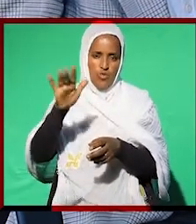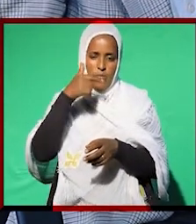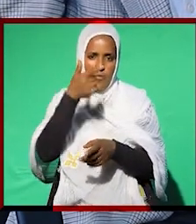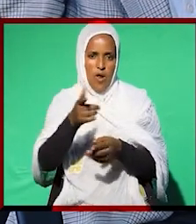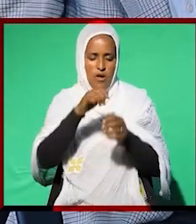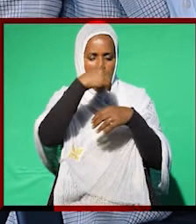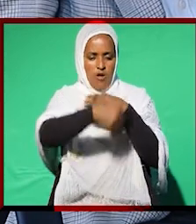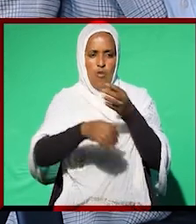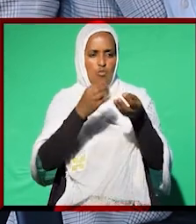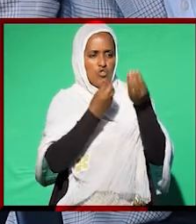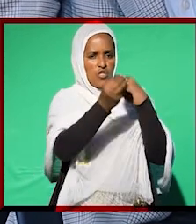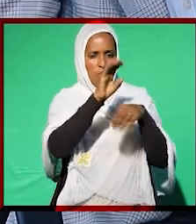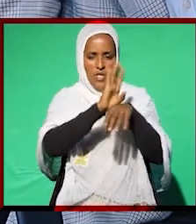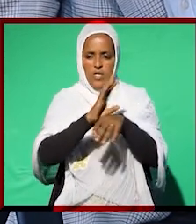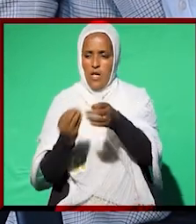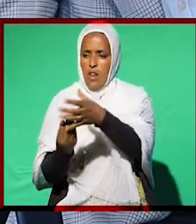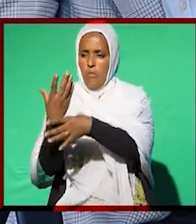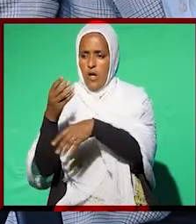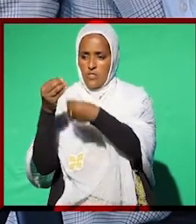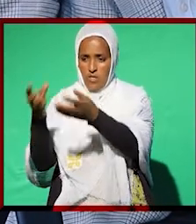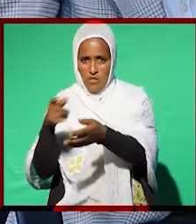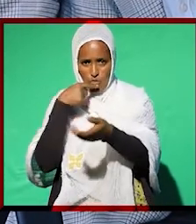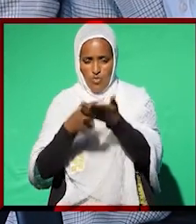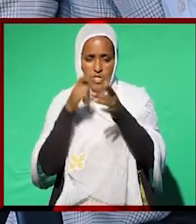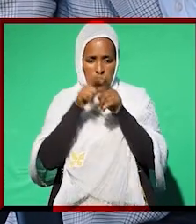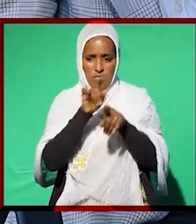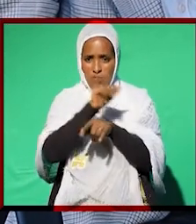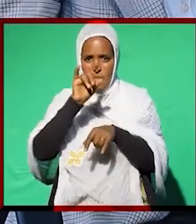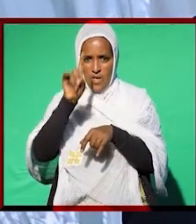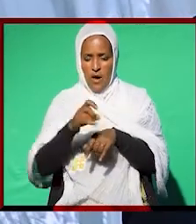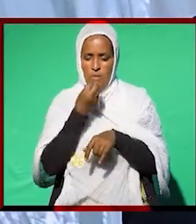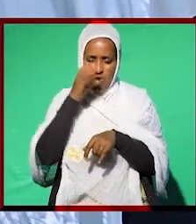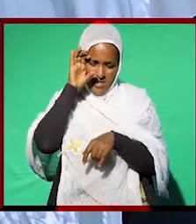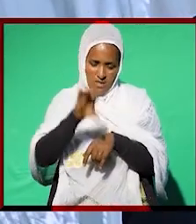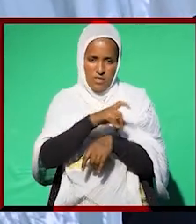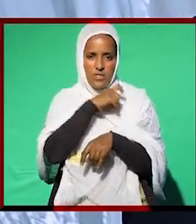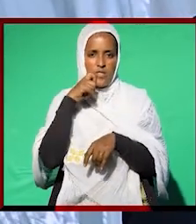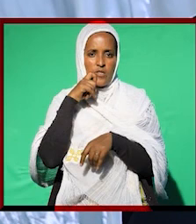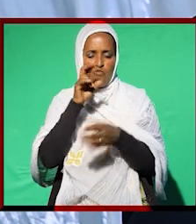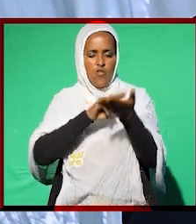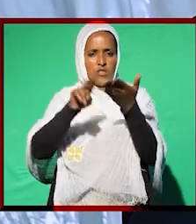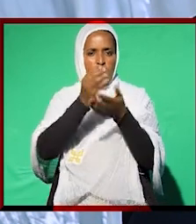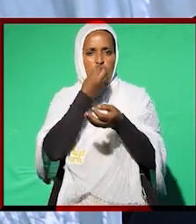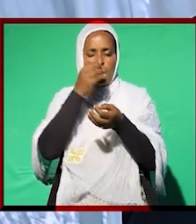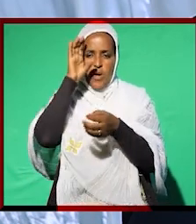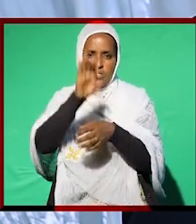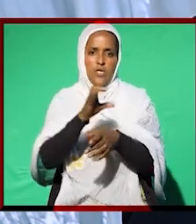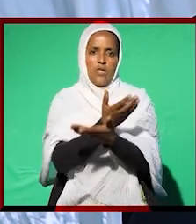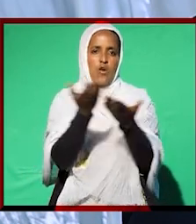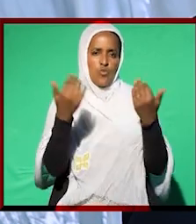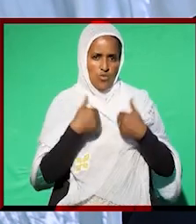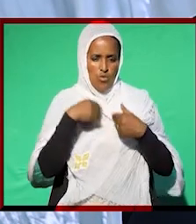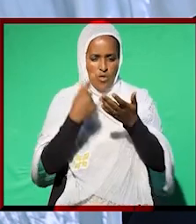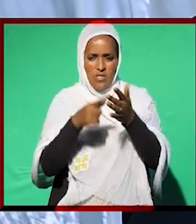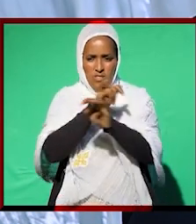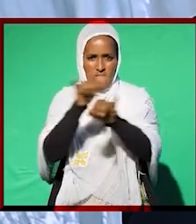የራስ ጉዳይ የመባል፣ ዳቦውን ሸጬ የቤተ ክርስቲያን ልማት አውለዋለሁ ሲል አንድ ወንድም ወይም አንድ እህት መብላት ግዴታ ነው ዩኒቨርሲቲ ያቀረበልህ ልትበላ ነው ብሎ